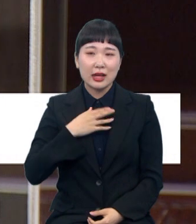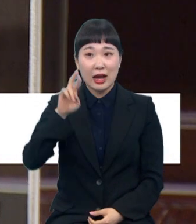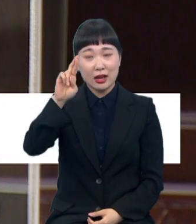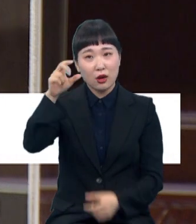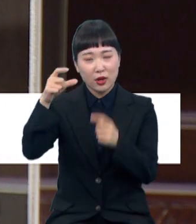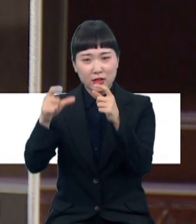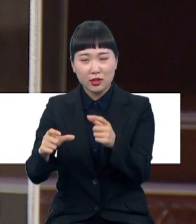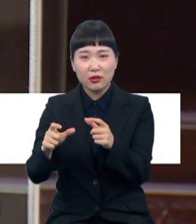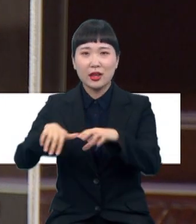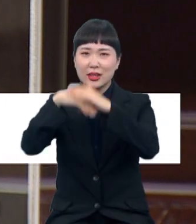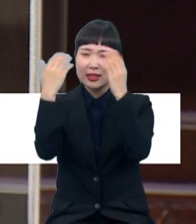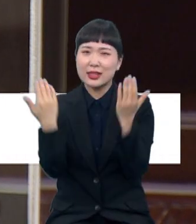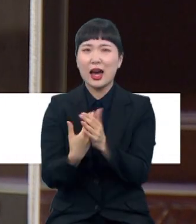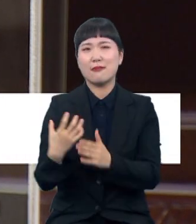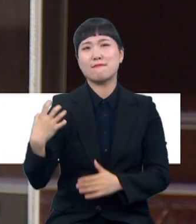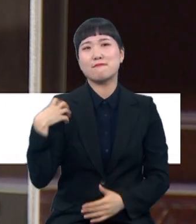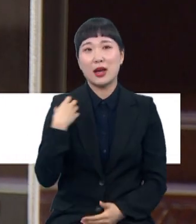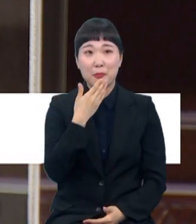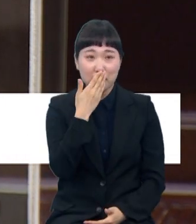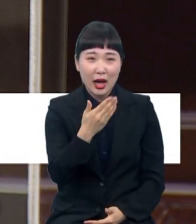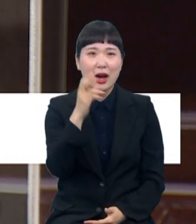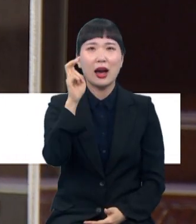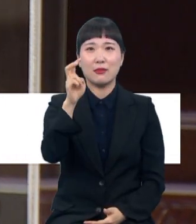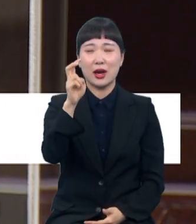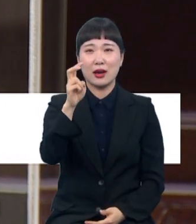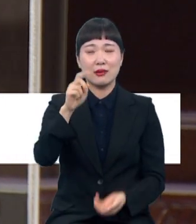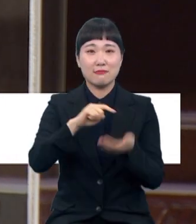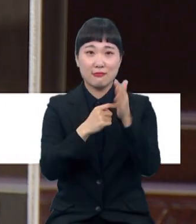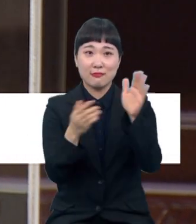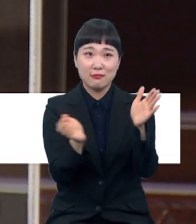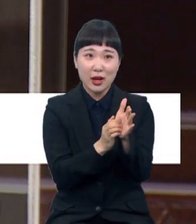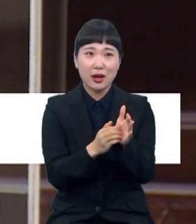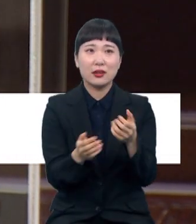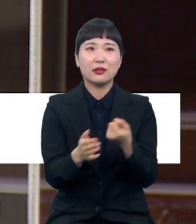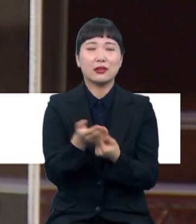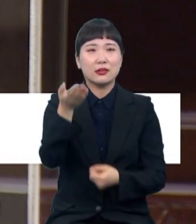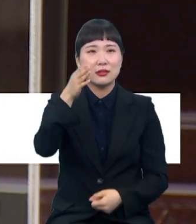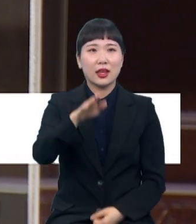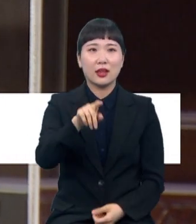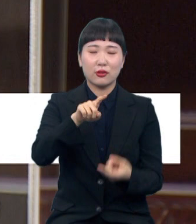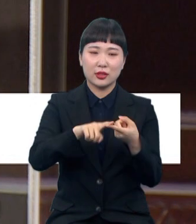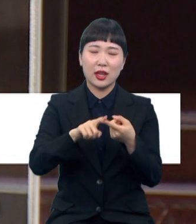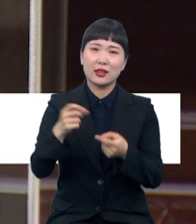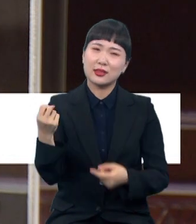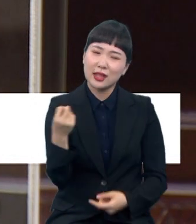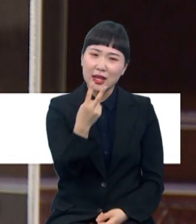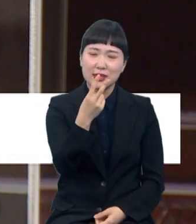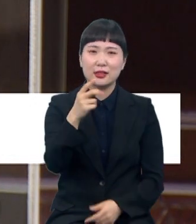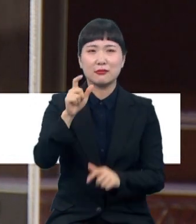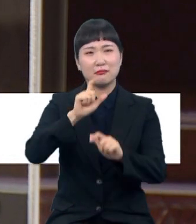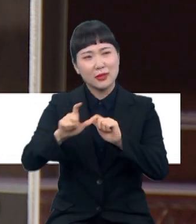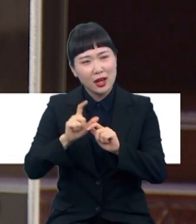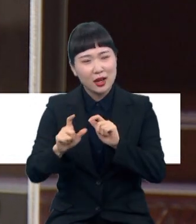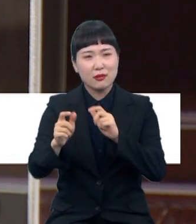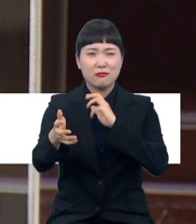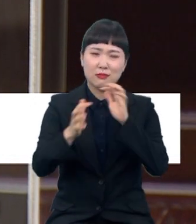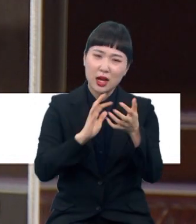드렸어요. 이런 부분은 충분히 검토한 결과입니다. 그런데 여기서 다시 한번 이거를 제거하고 다시